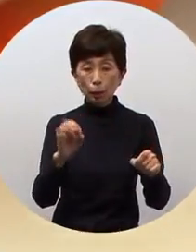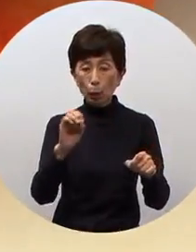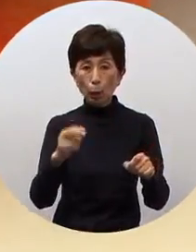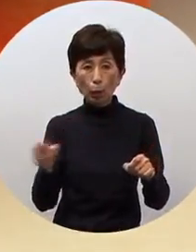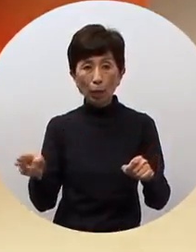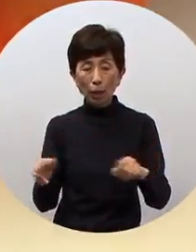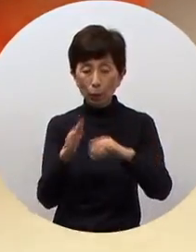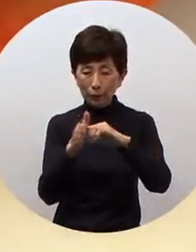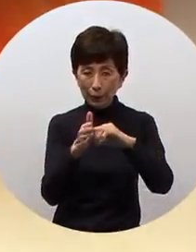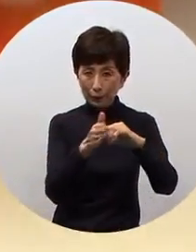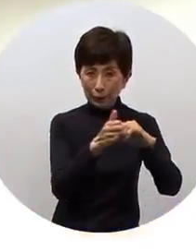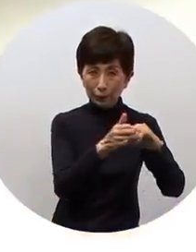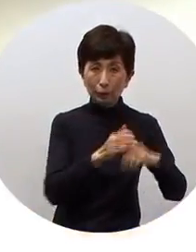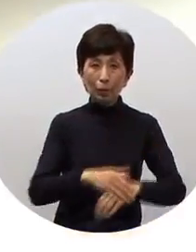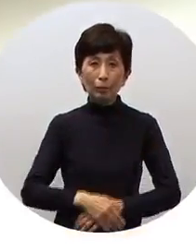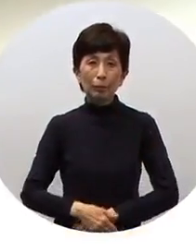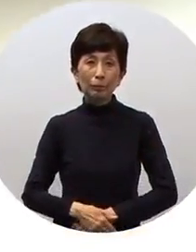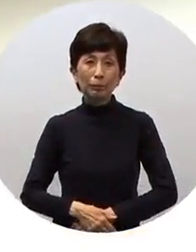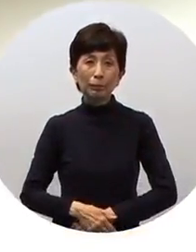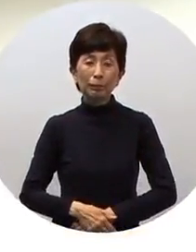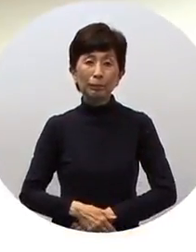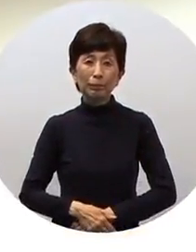は千切りにします。